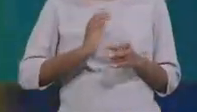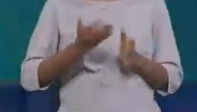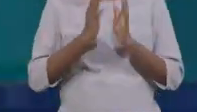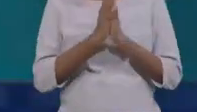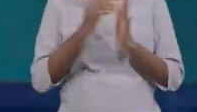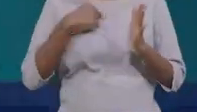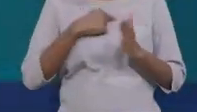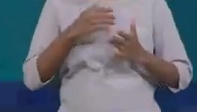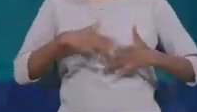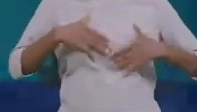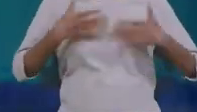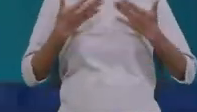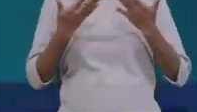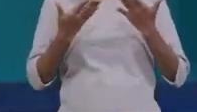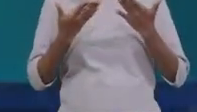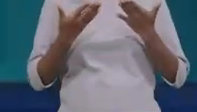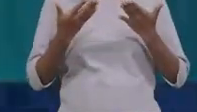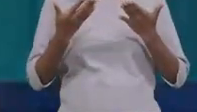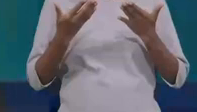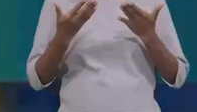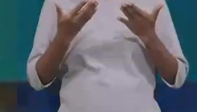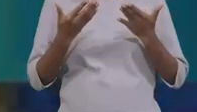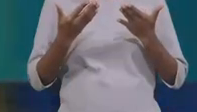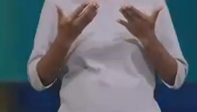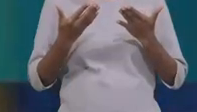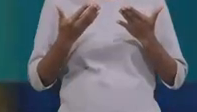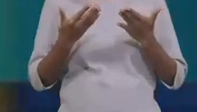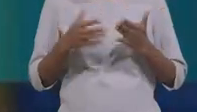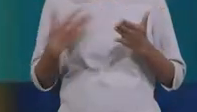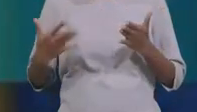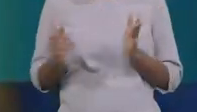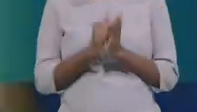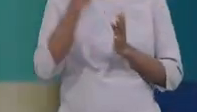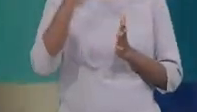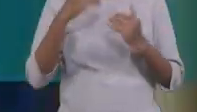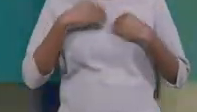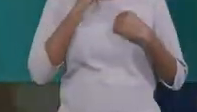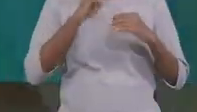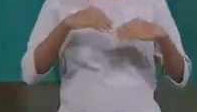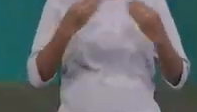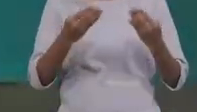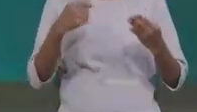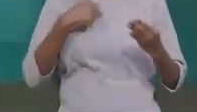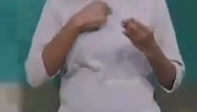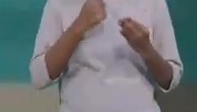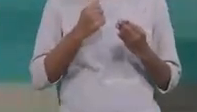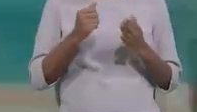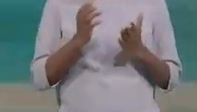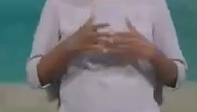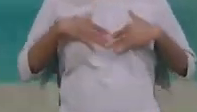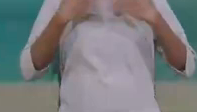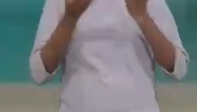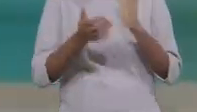nos prières, nous confessons la faiblesse que Dieu ne nous a pas donnée. Nous confessons